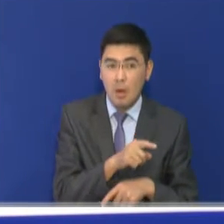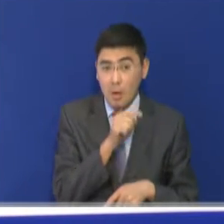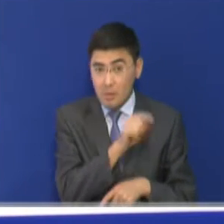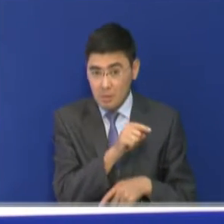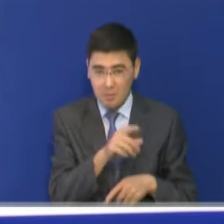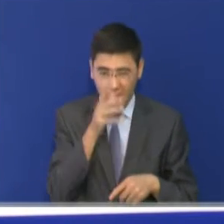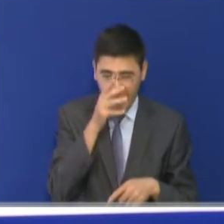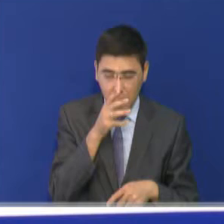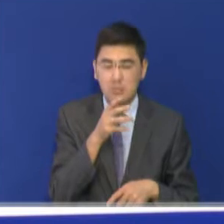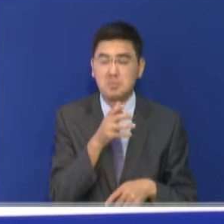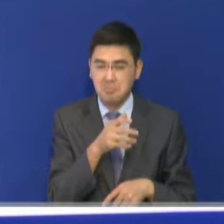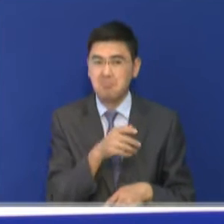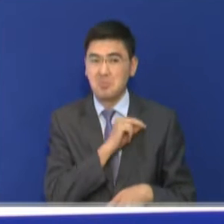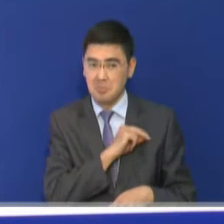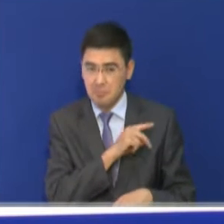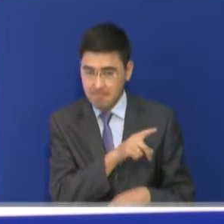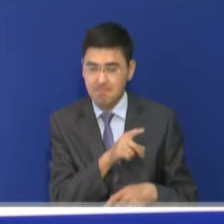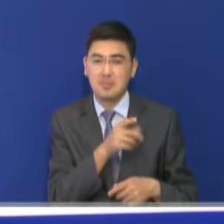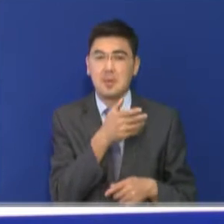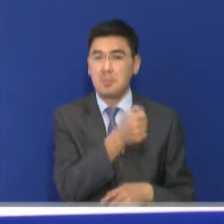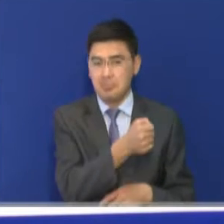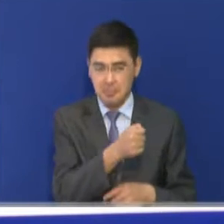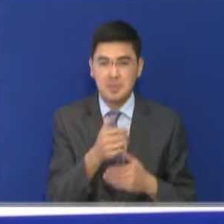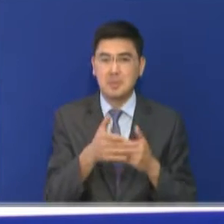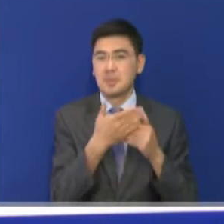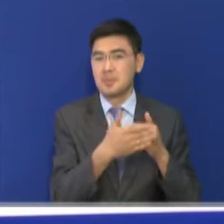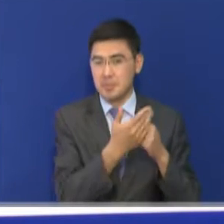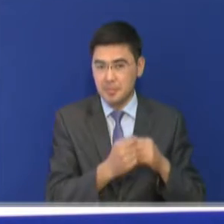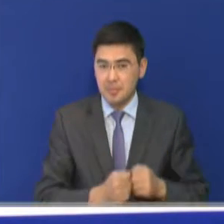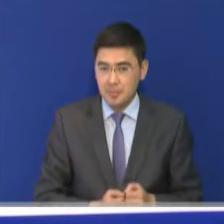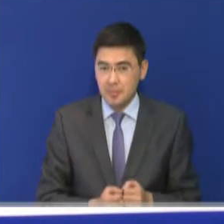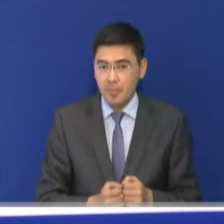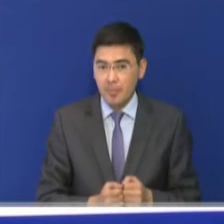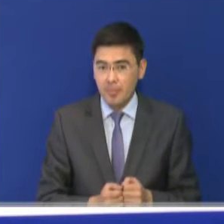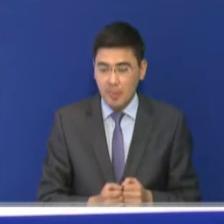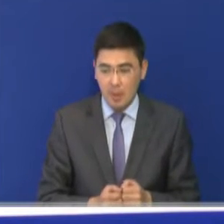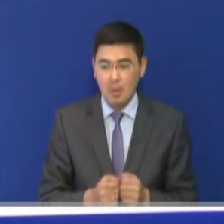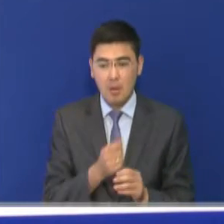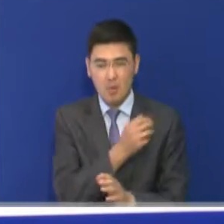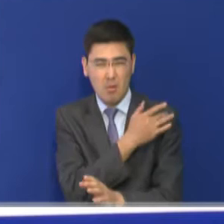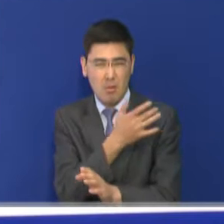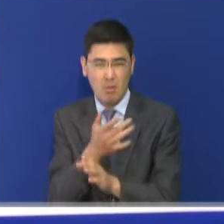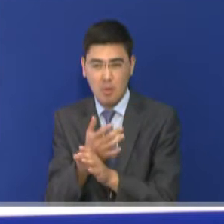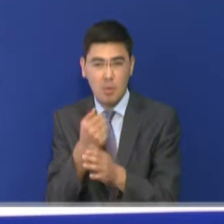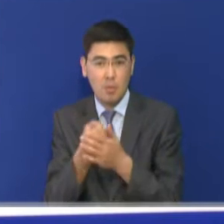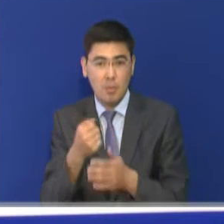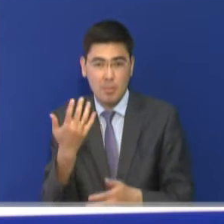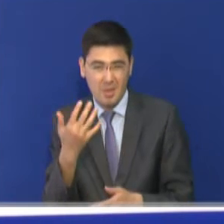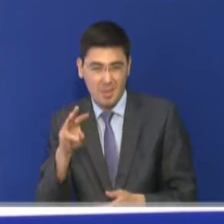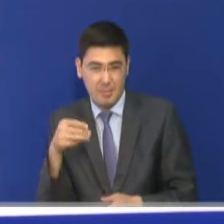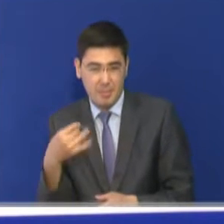к административной ответственности. Как рассказали в полиции, всего в период с 18 марта по 10 мая за подобные отказы